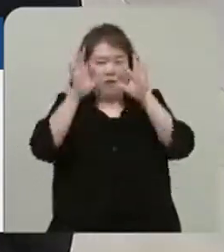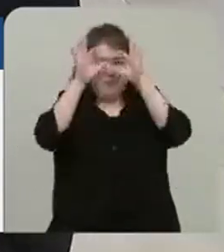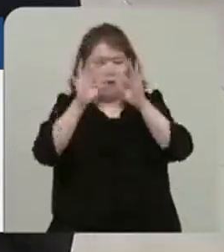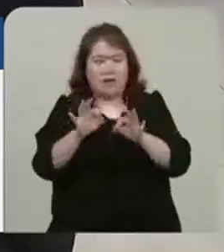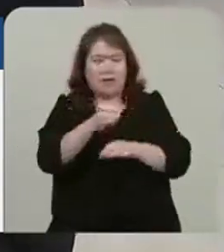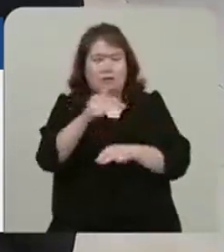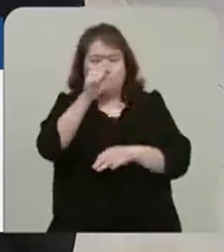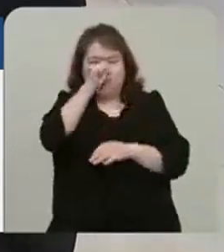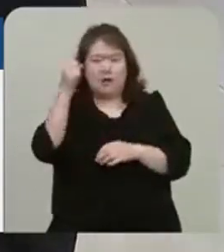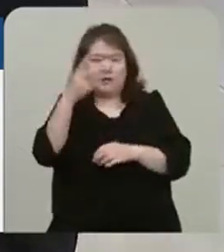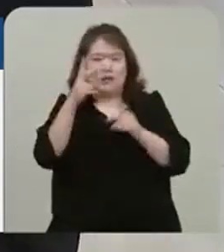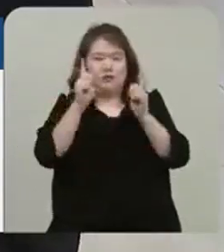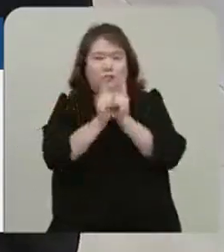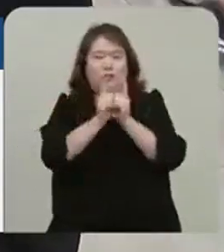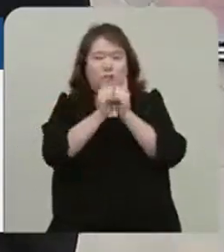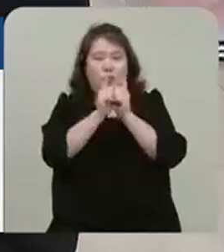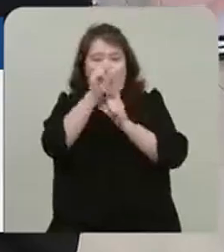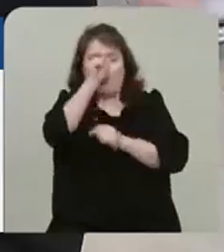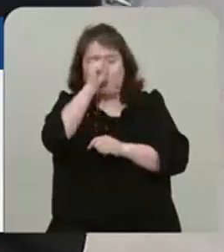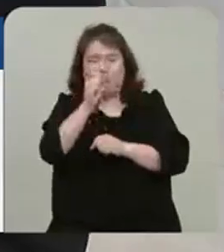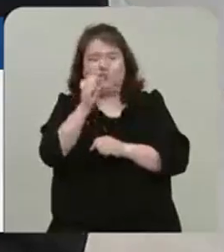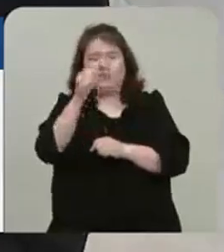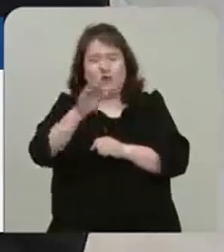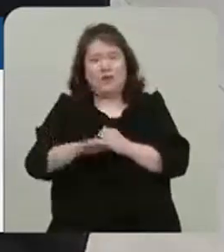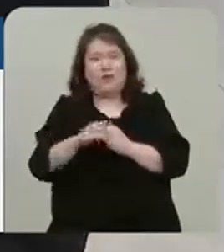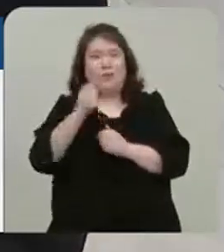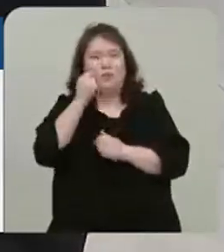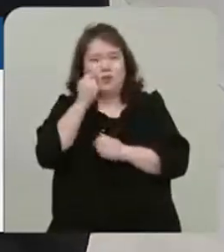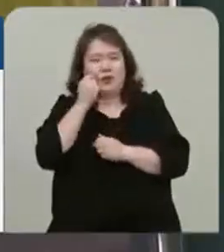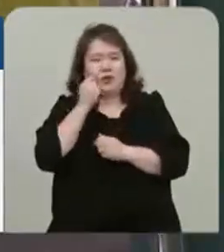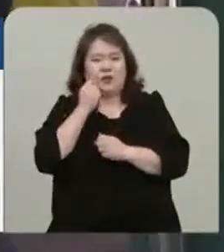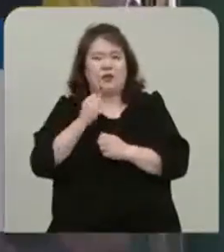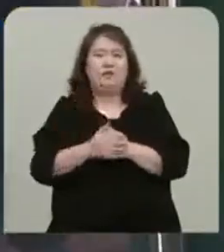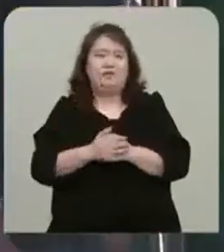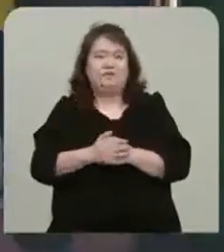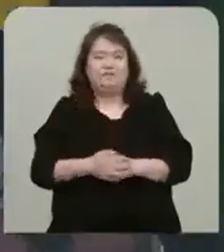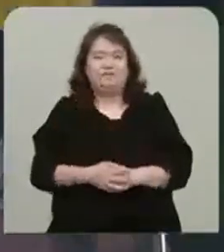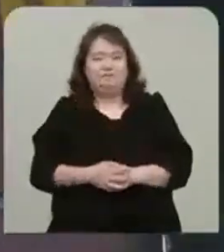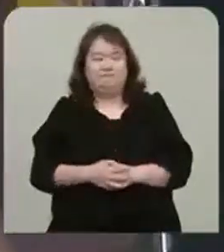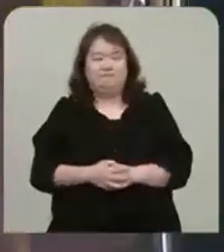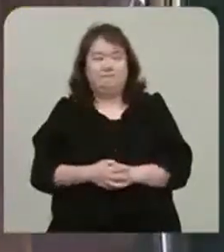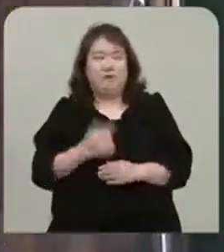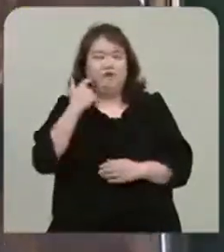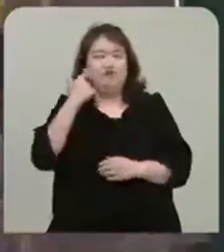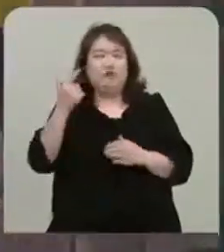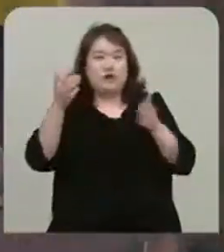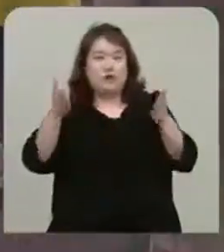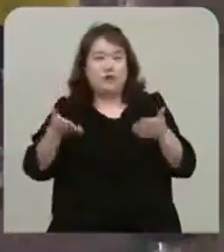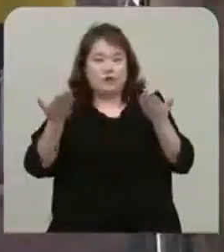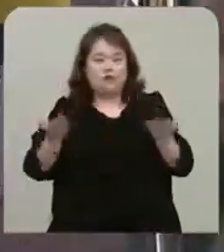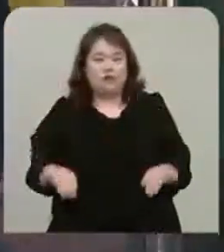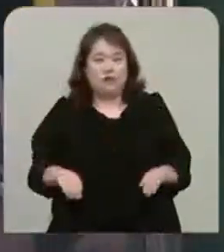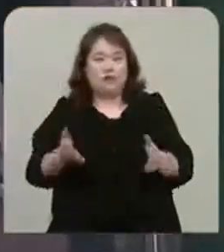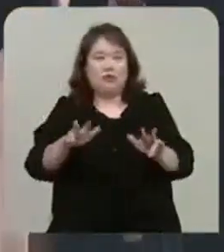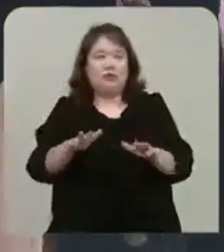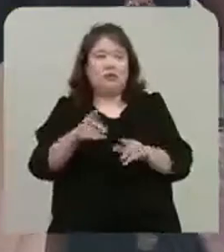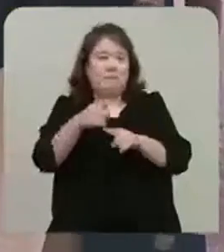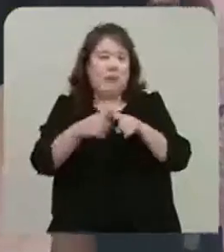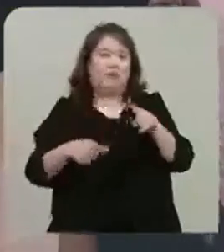자주 봤으면 좋겠는데 자주 못 보니까 그래도 좋은 것 같아요. 엿새간의 황금 연휴도 어느덧